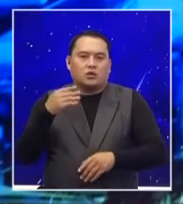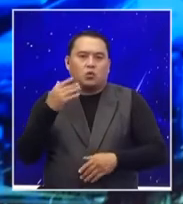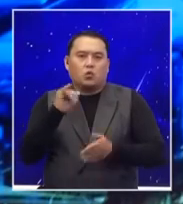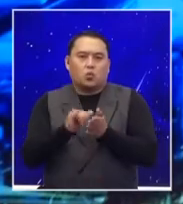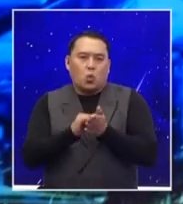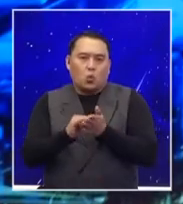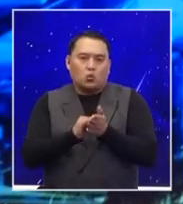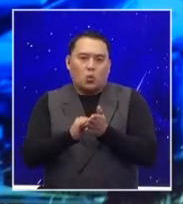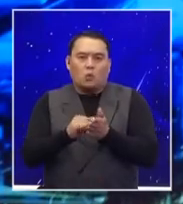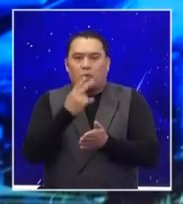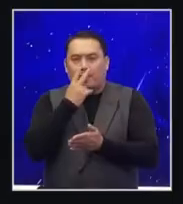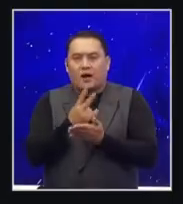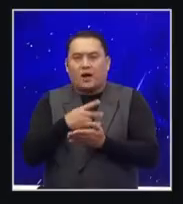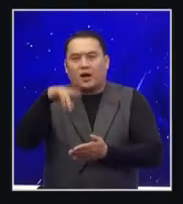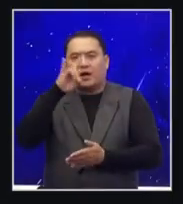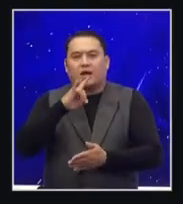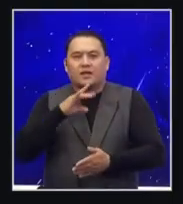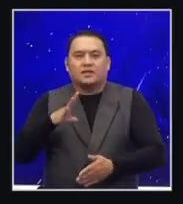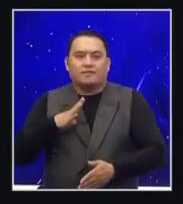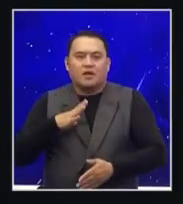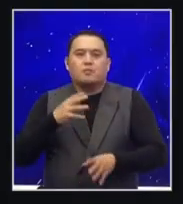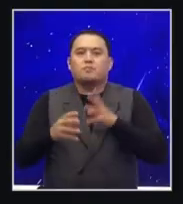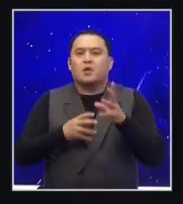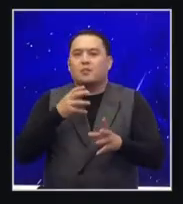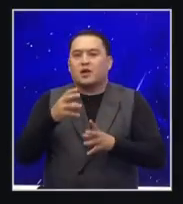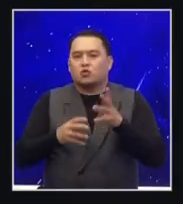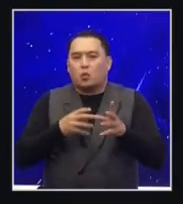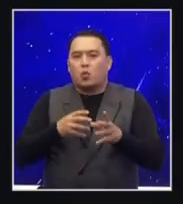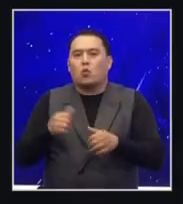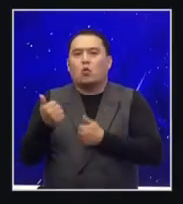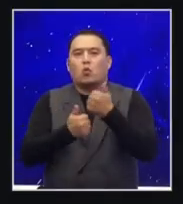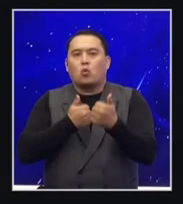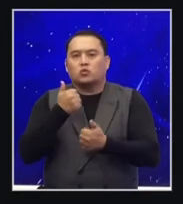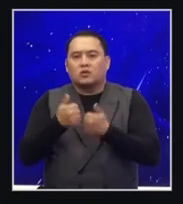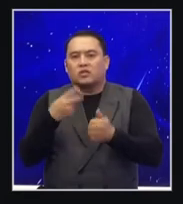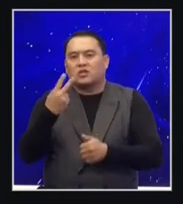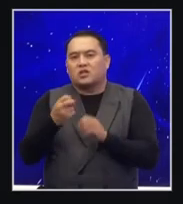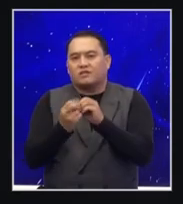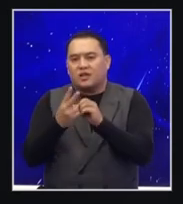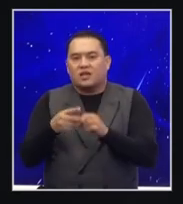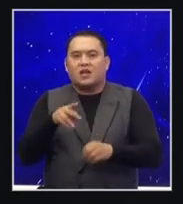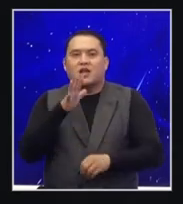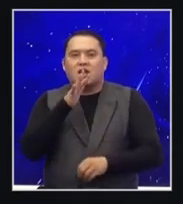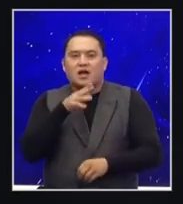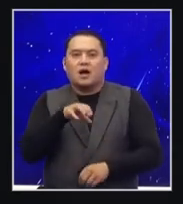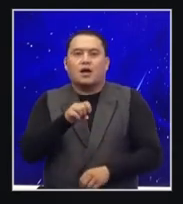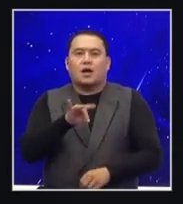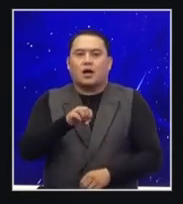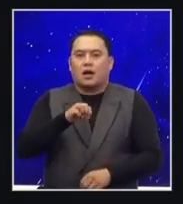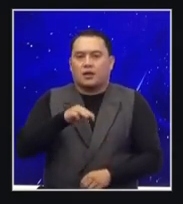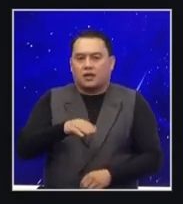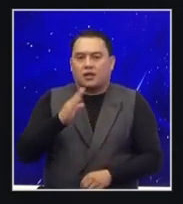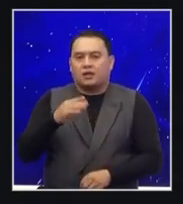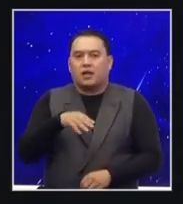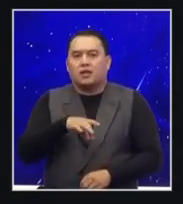YouTube-канале Junior Eurovision Song Contest. Казахстан на международном песенном конкурсе представит 12-летняя Каракат Башанова